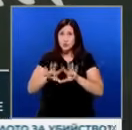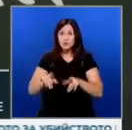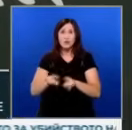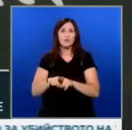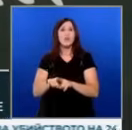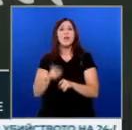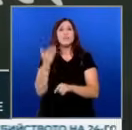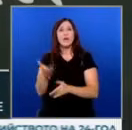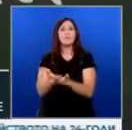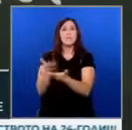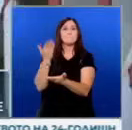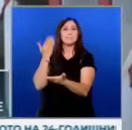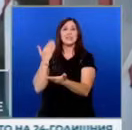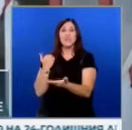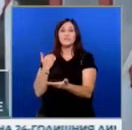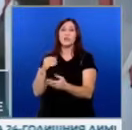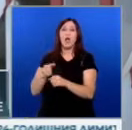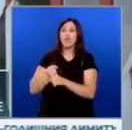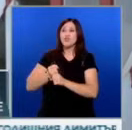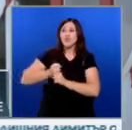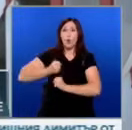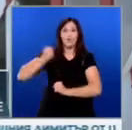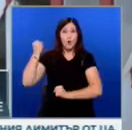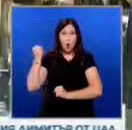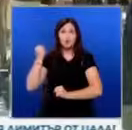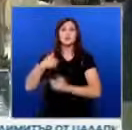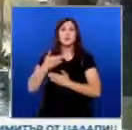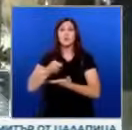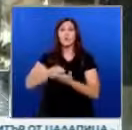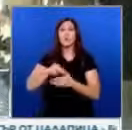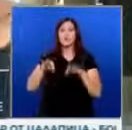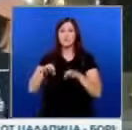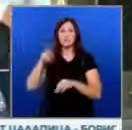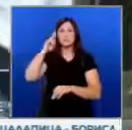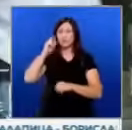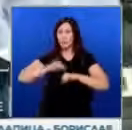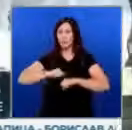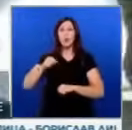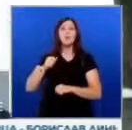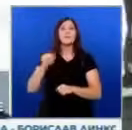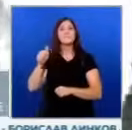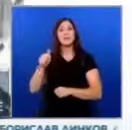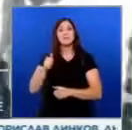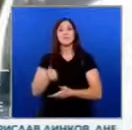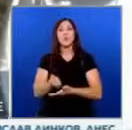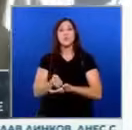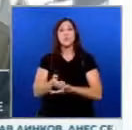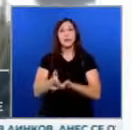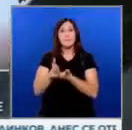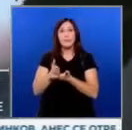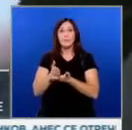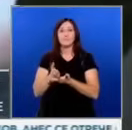а именно да отвори чадър над купуването на гласове. Изпълнителното бюро на БСП потвърди подкрепата на ръководството за действията